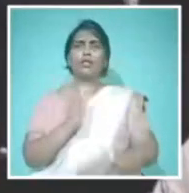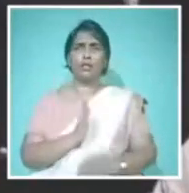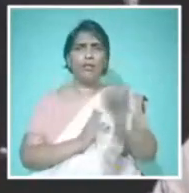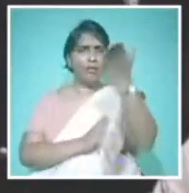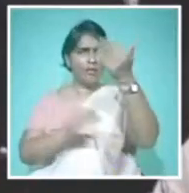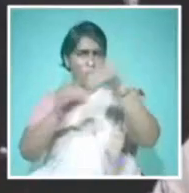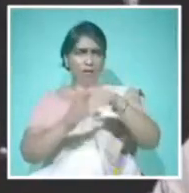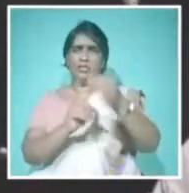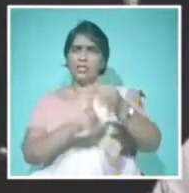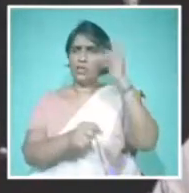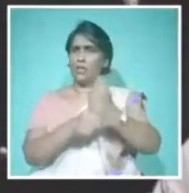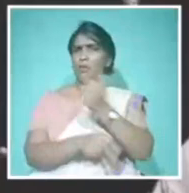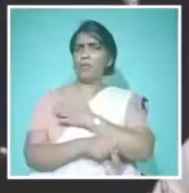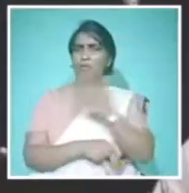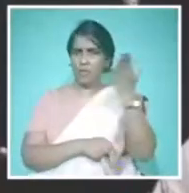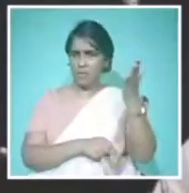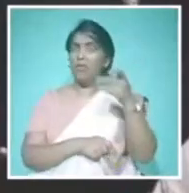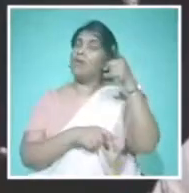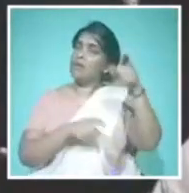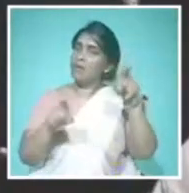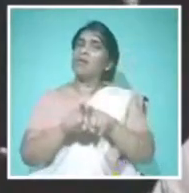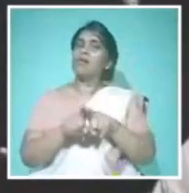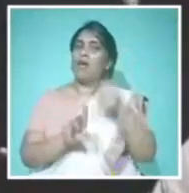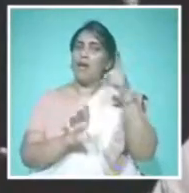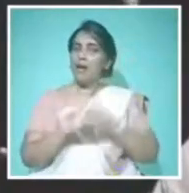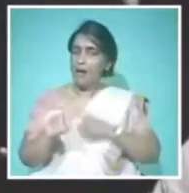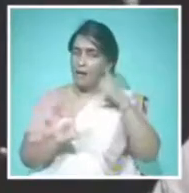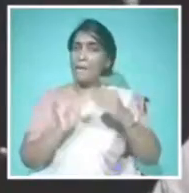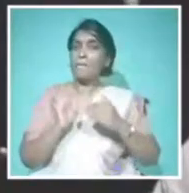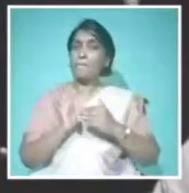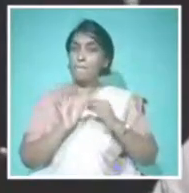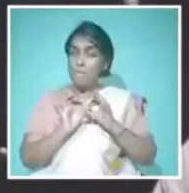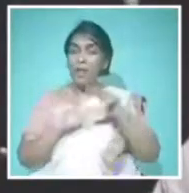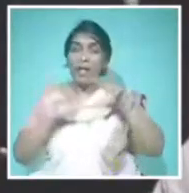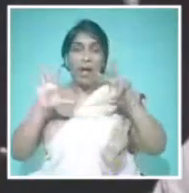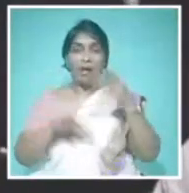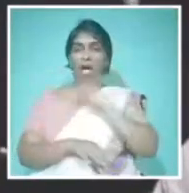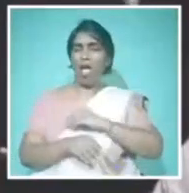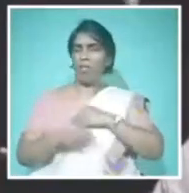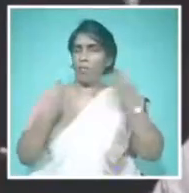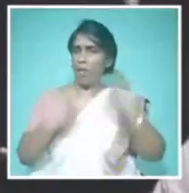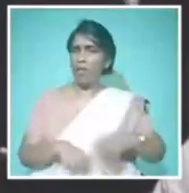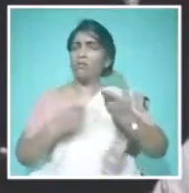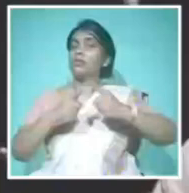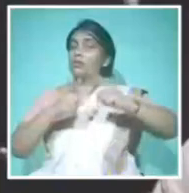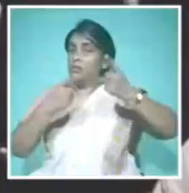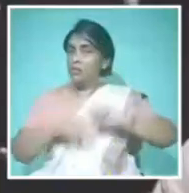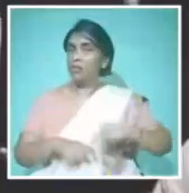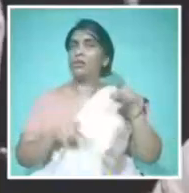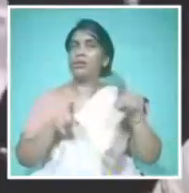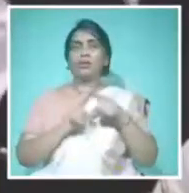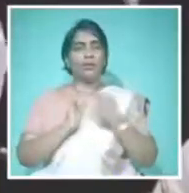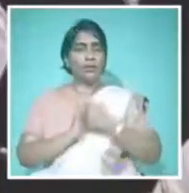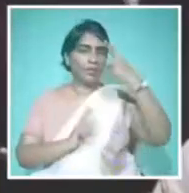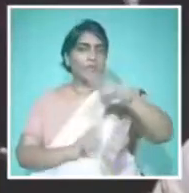ළඟ හිටපු ජනාධිපති ගෝඨාභය රාජපක්ෂ ඒ නිසා අවුරුද්දකට බිලියන 800ක ආදායම නැති වුණා ඊළඟට ගරු